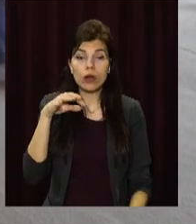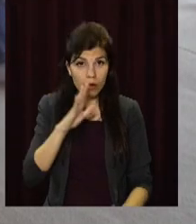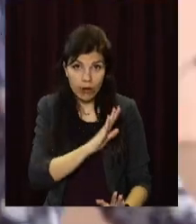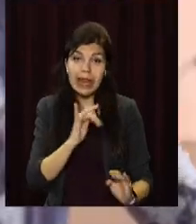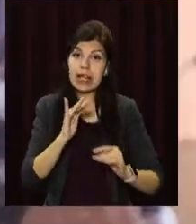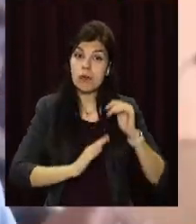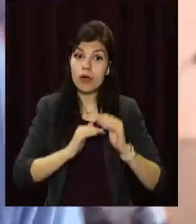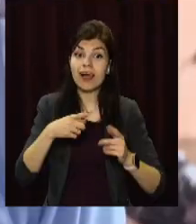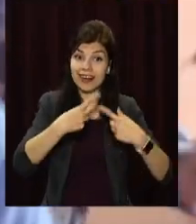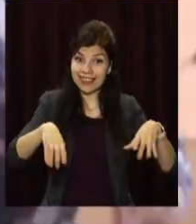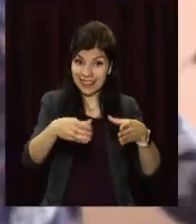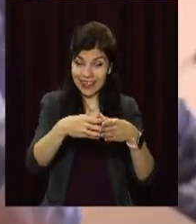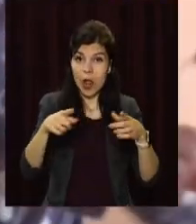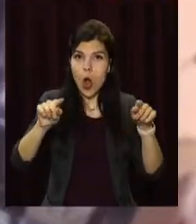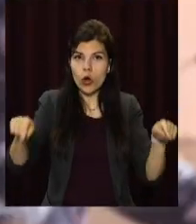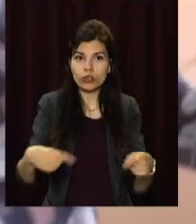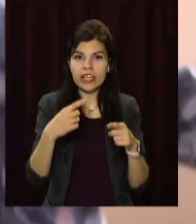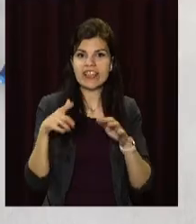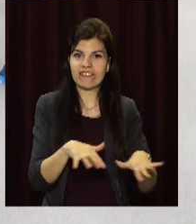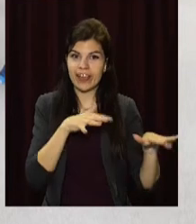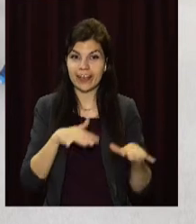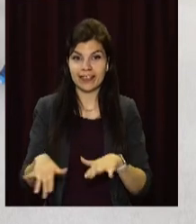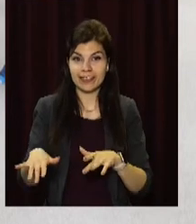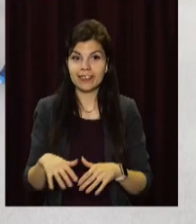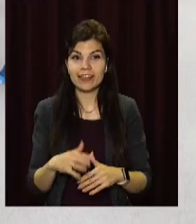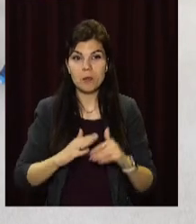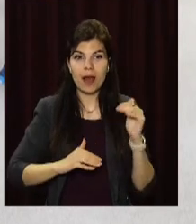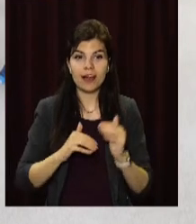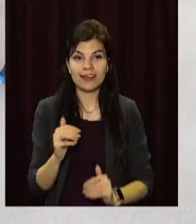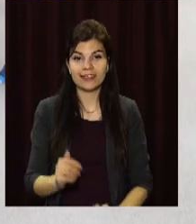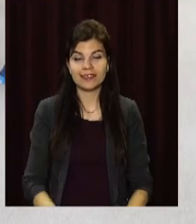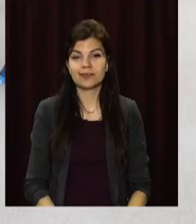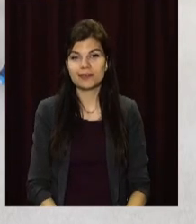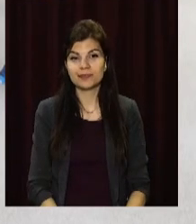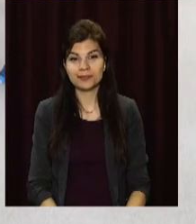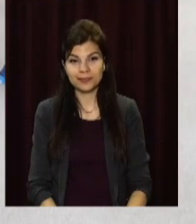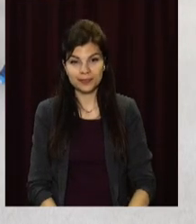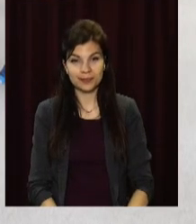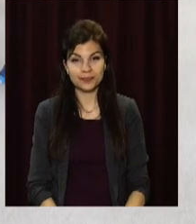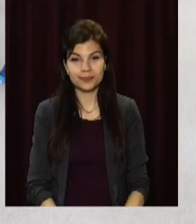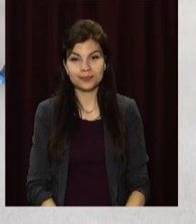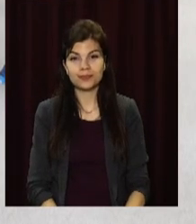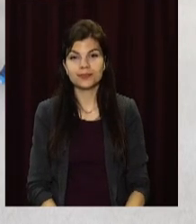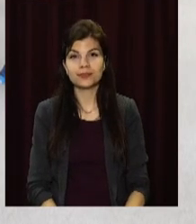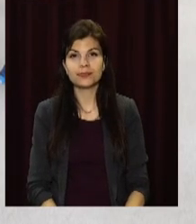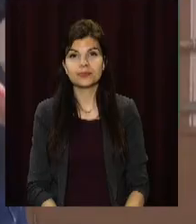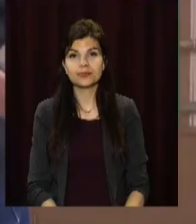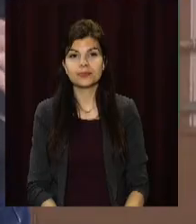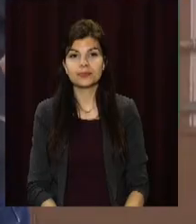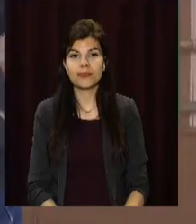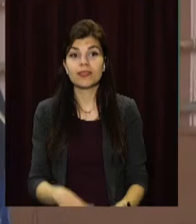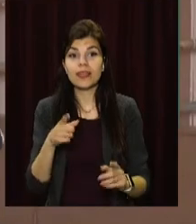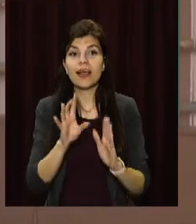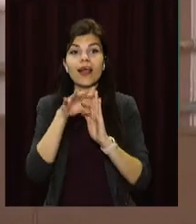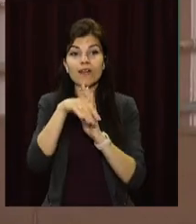для учасників форуму організували руханку.